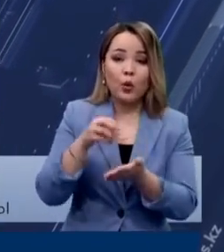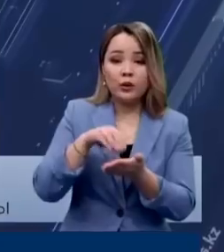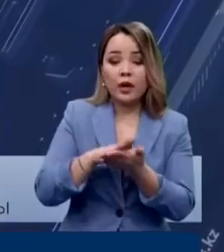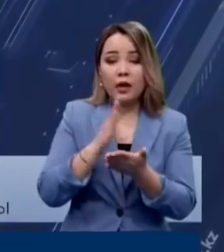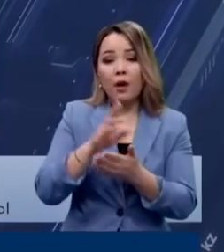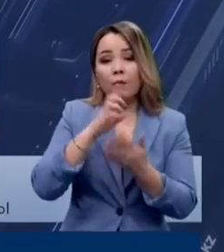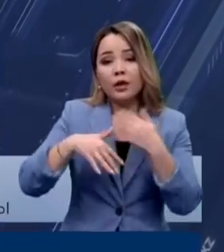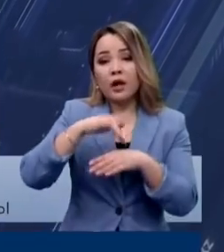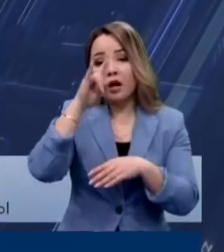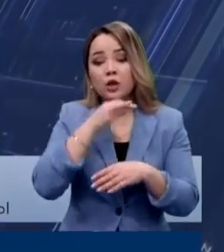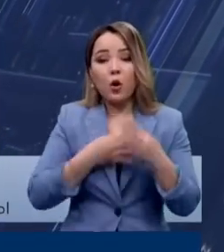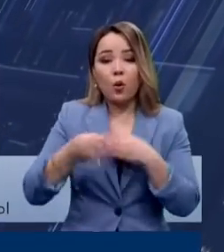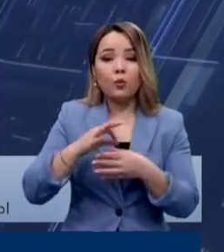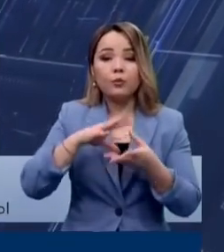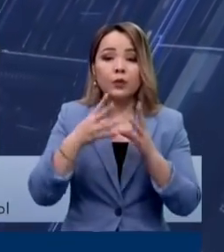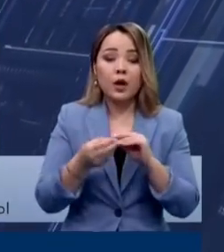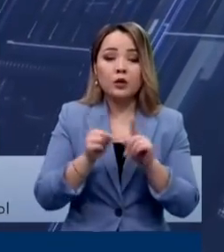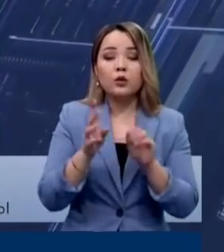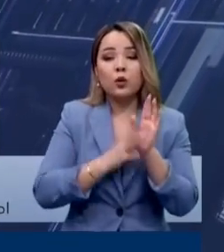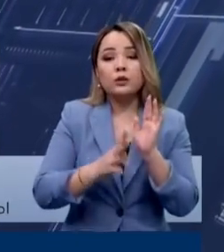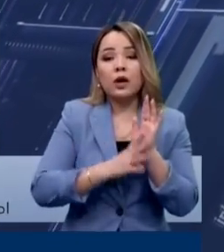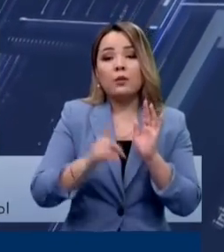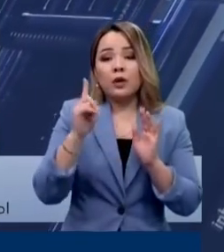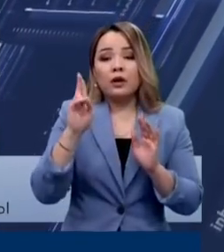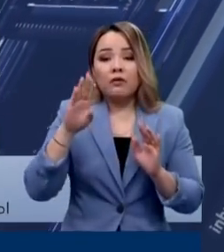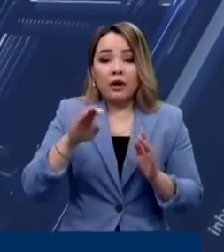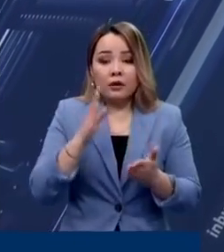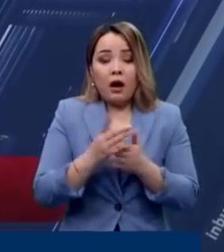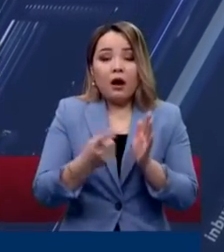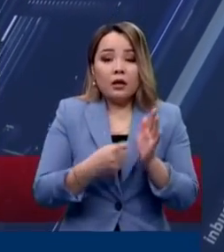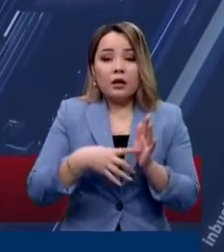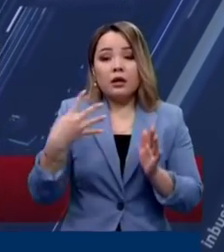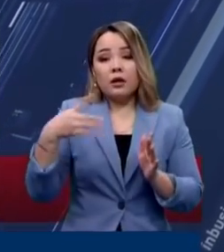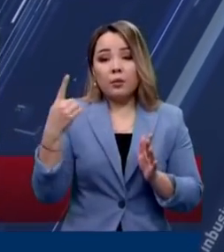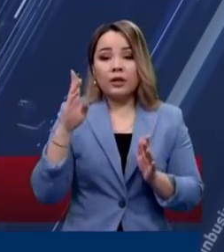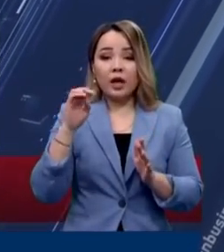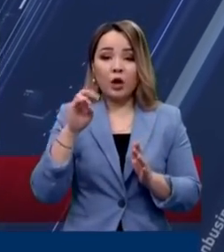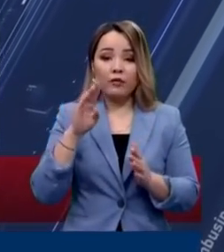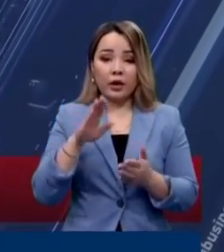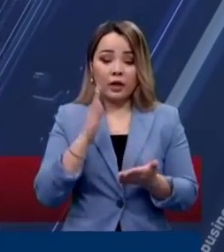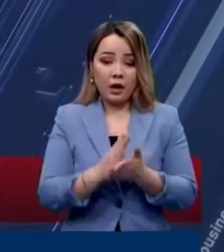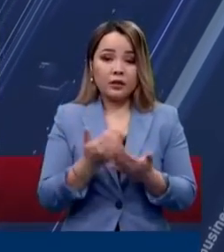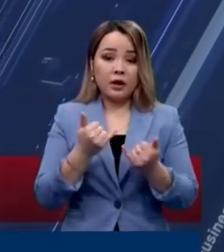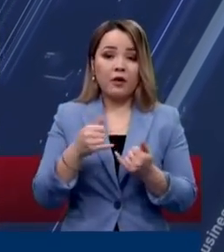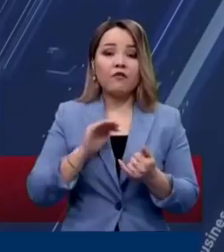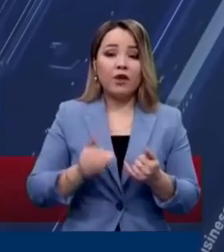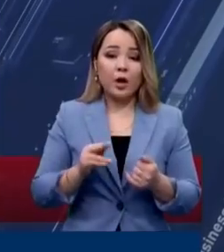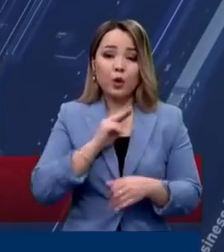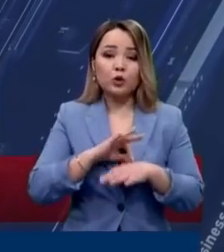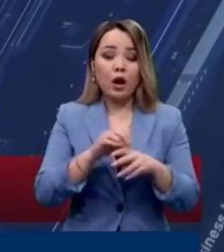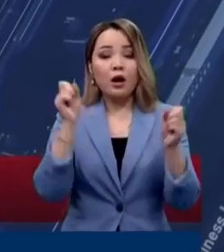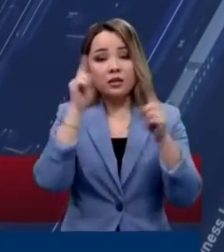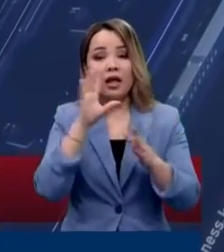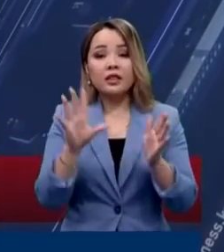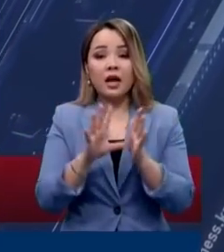Батыс Қазақстан облысында жалпы қуаты 91 мегаватт, Қарағанды облысында 44 мегаватт. Майнинг фермаларын анықтау және